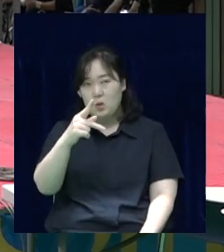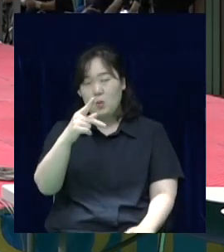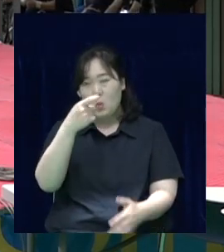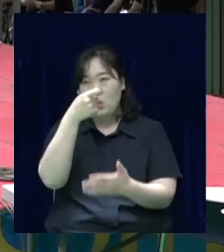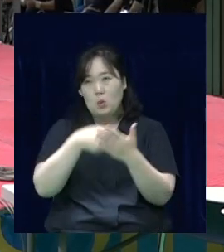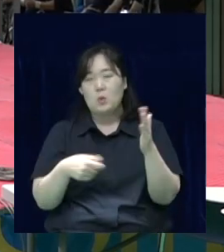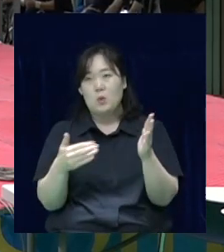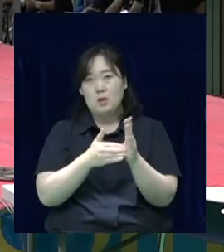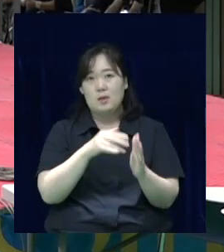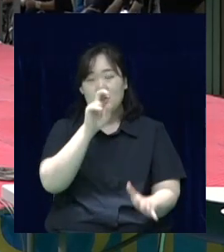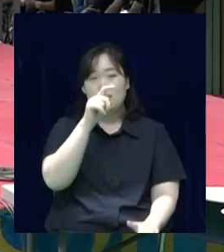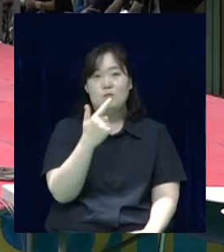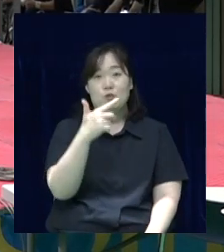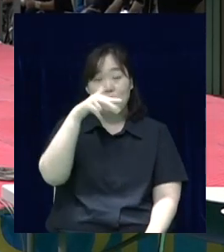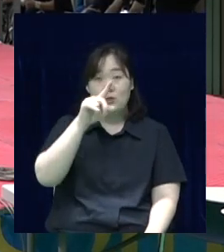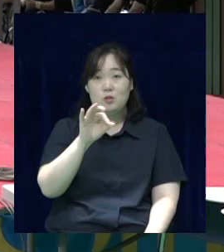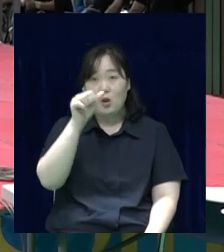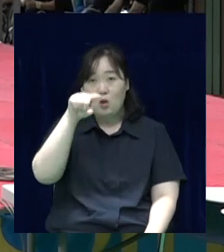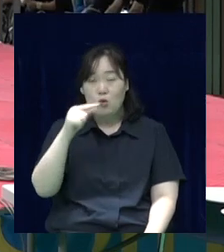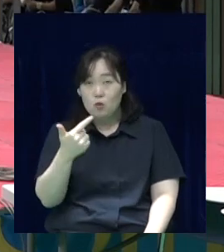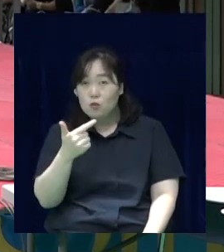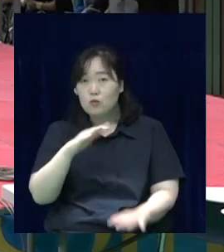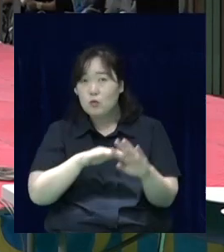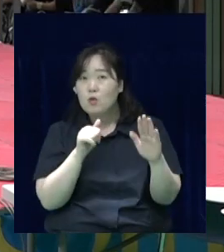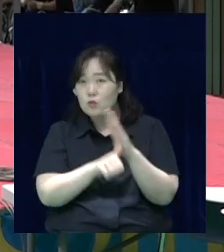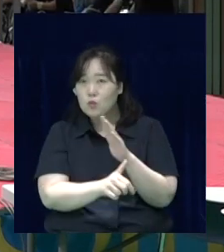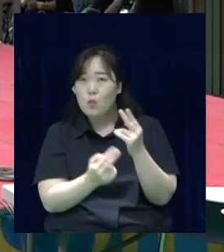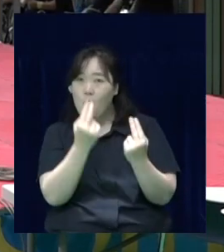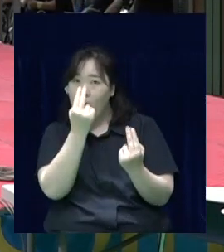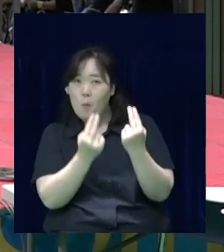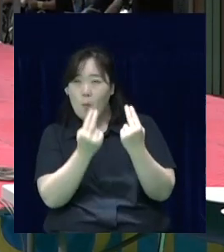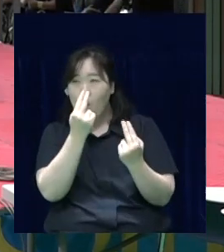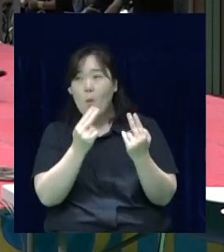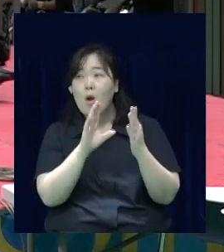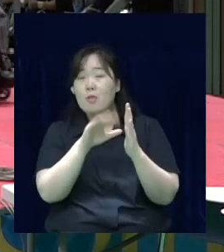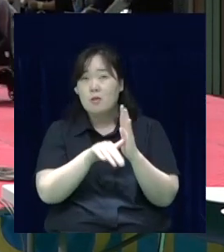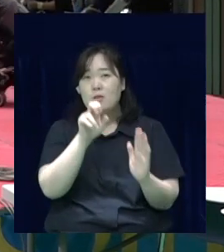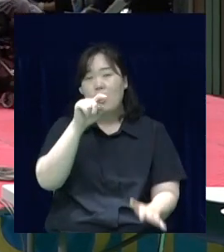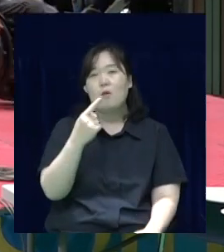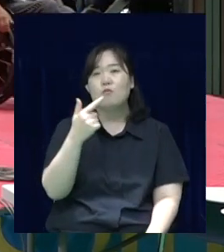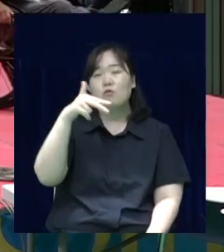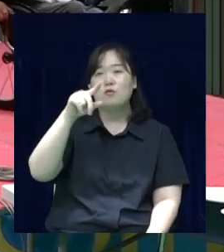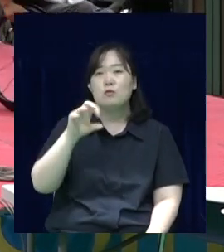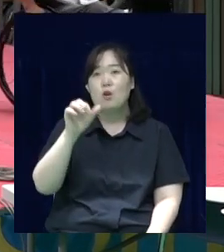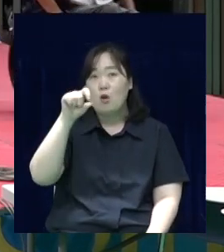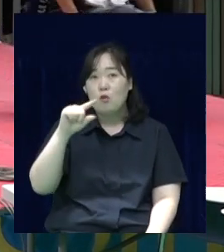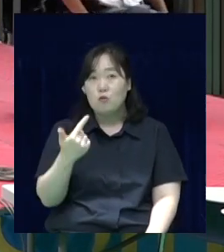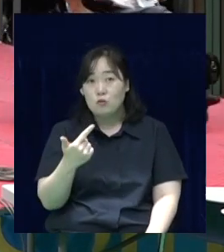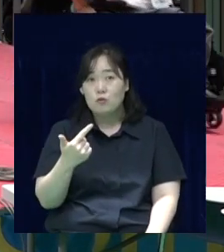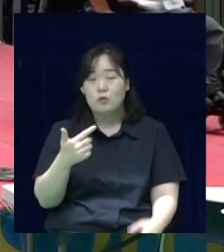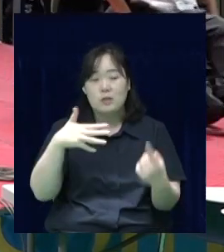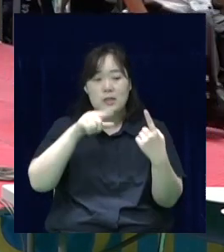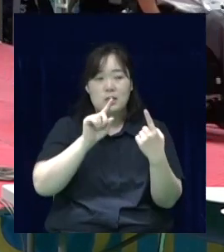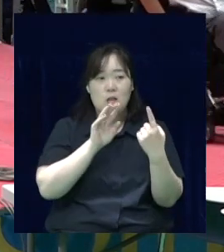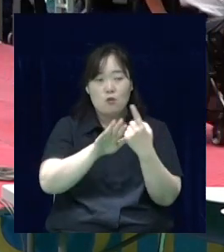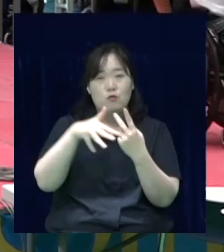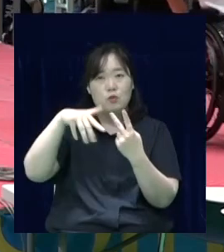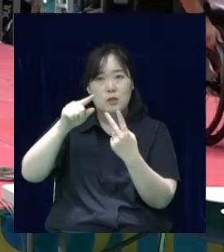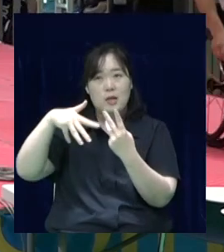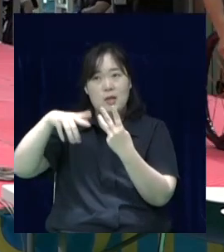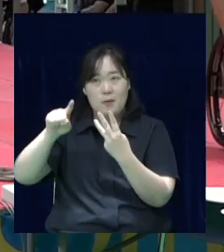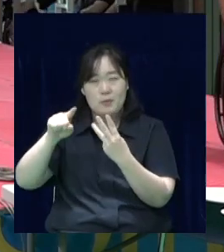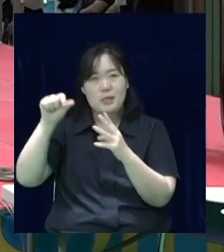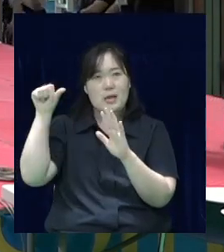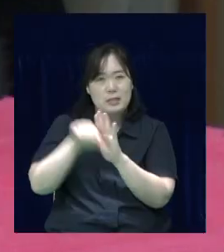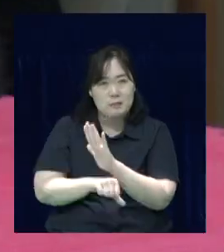문정훈 선수와 이제 따져봤을 때 네. 문정훈 선수가 만약에 지금 1차 시도 이후에 2차, 3차 모두